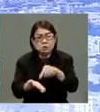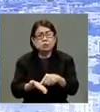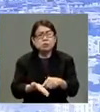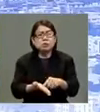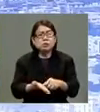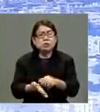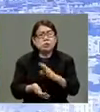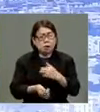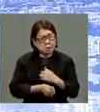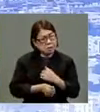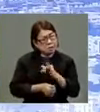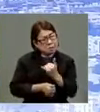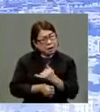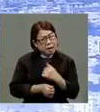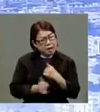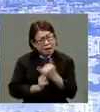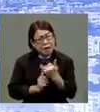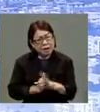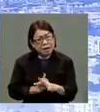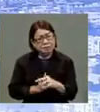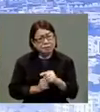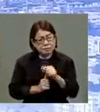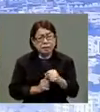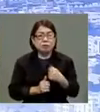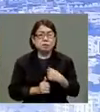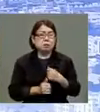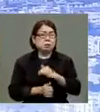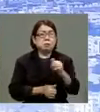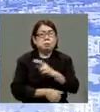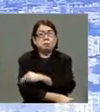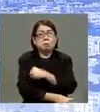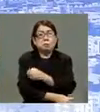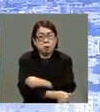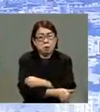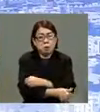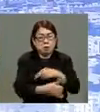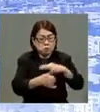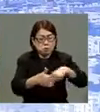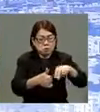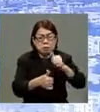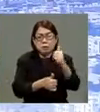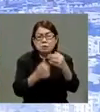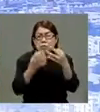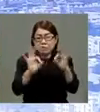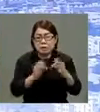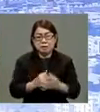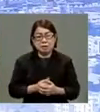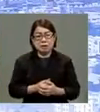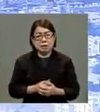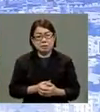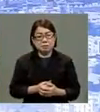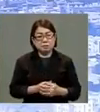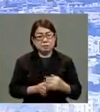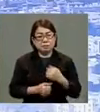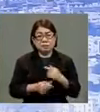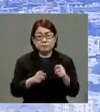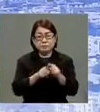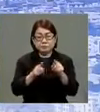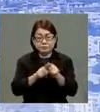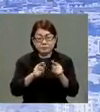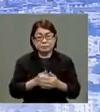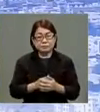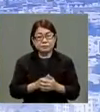ๆเลยอันนี้มีความสำคัญอย่างสูงมากๆนะครับเพราะฉะนั้นทุกๆอย่างแล้วเราก็ไม่ต้องเสียค่าใช้จ่ายในการตรวจไ